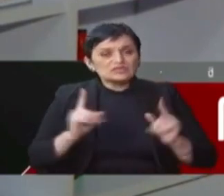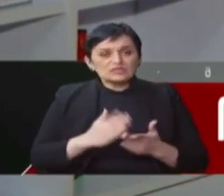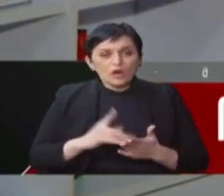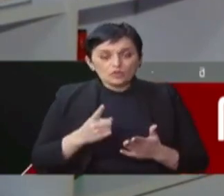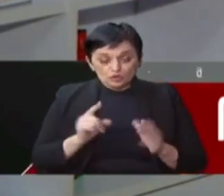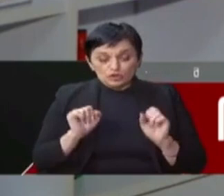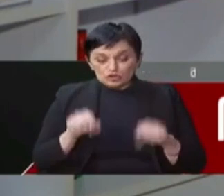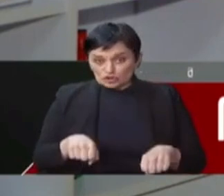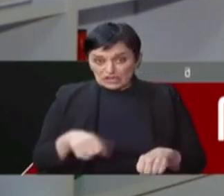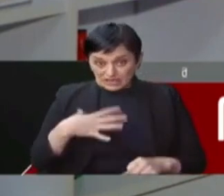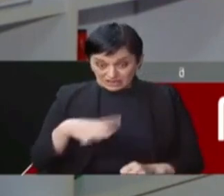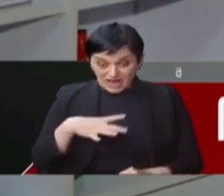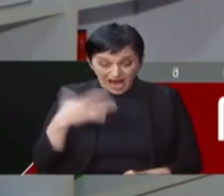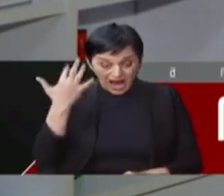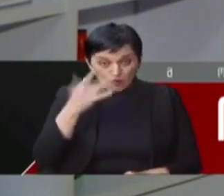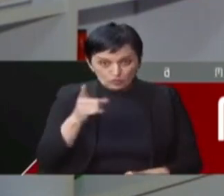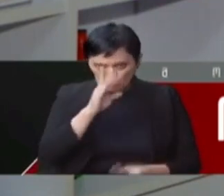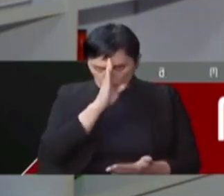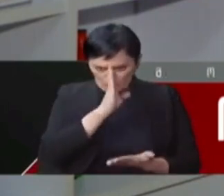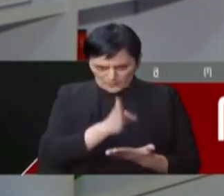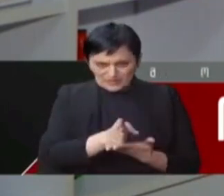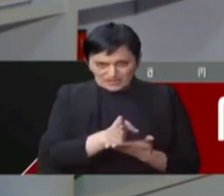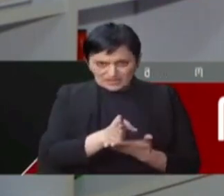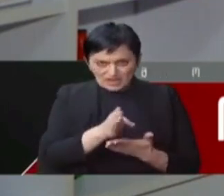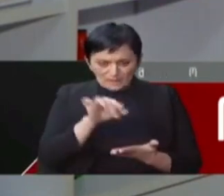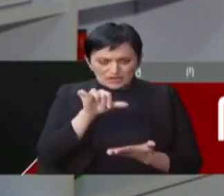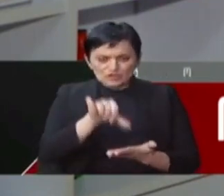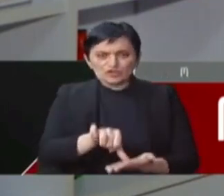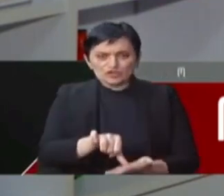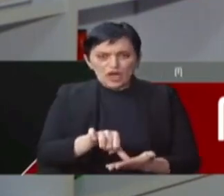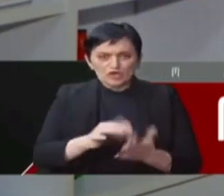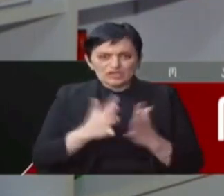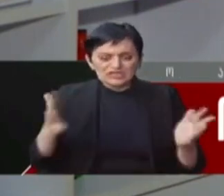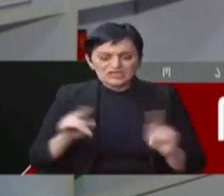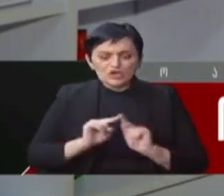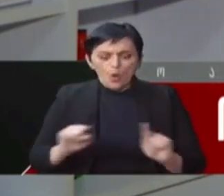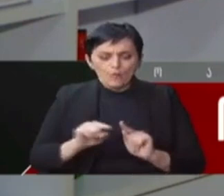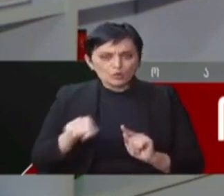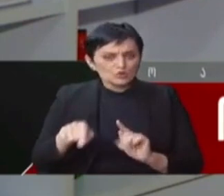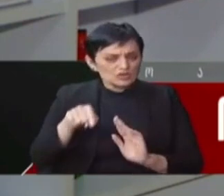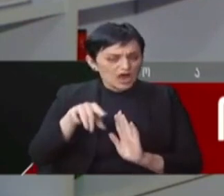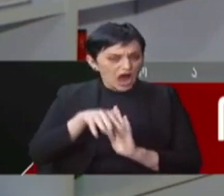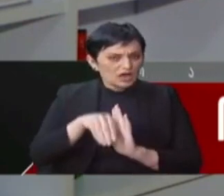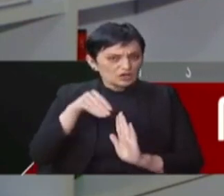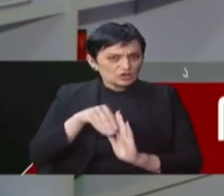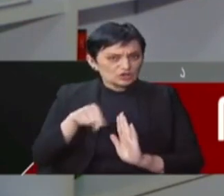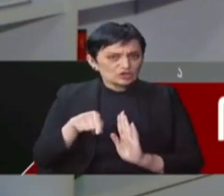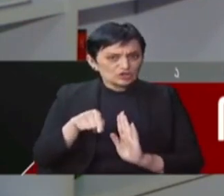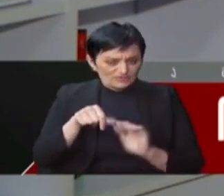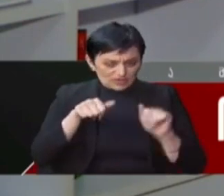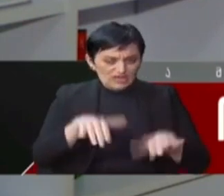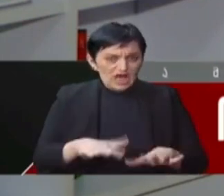რომ შესაძლებელია, რომ ქართული ოცნება პირდაპირ ყოფილიყო ჩარეული ყველაზე დიდი ოპოზიციური პარტიის არჩევნებში და მას